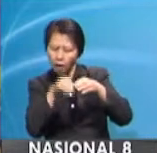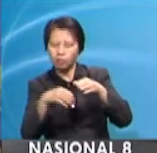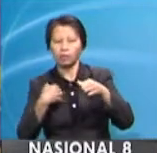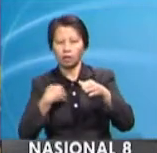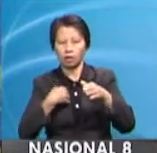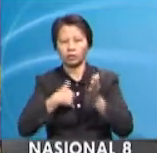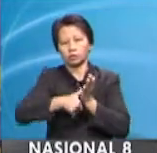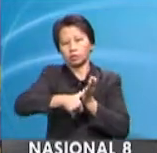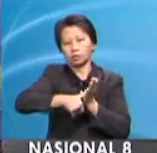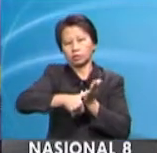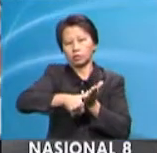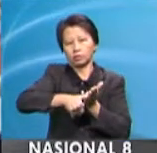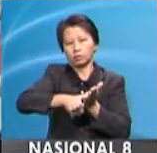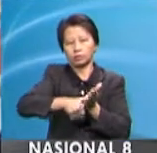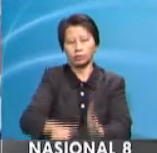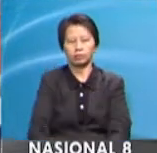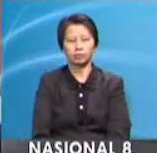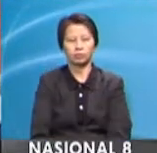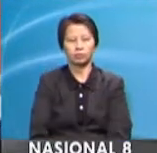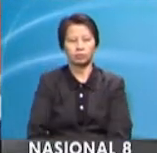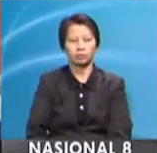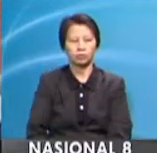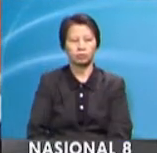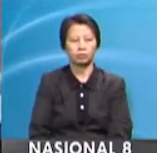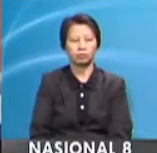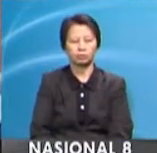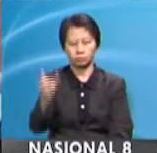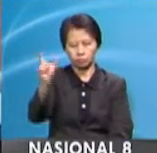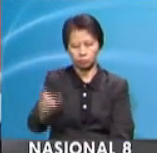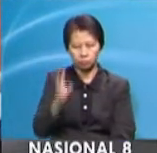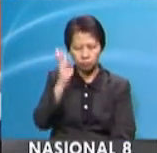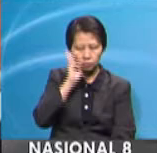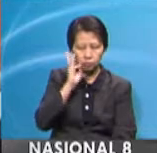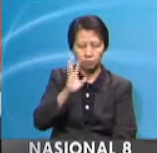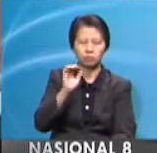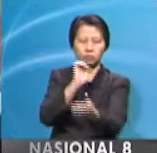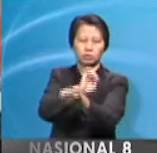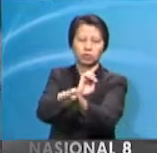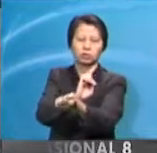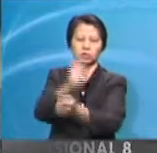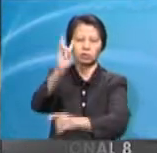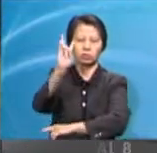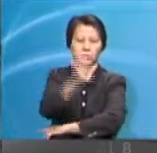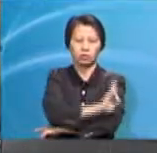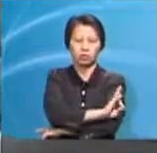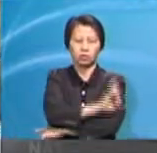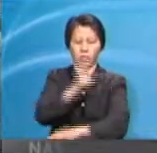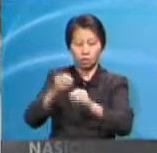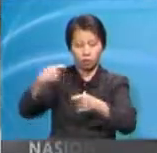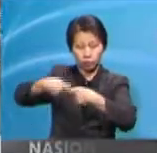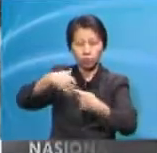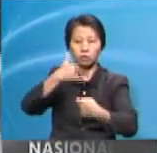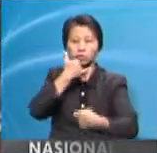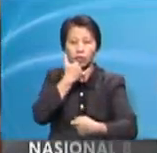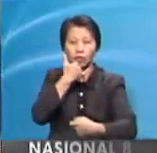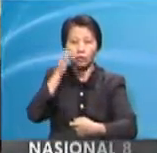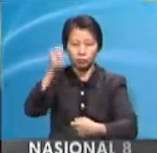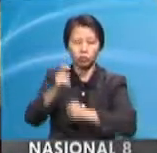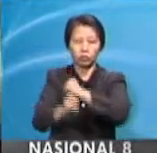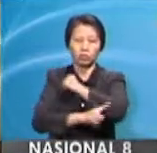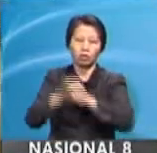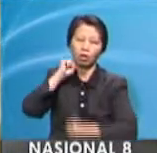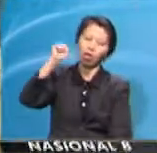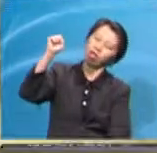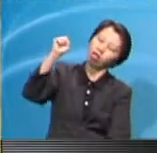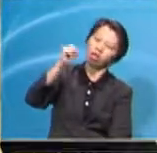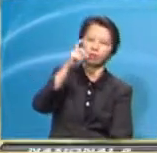ada ada dadah ya suspek wanita tempatan kini ditahan reman 7 hari Jika Sabit kesalahan dia boleh dihukum